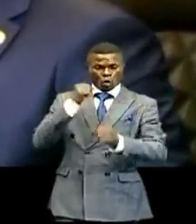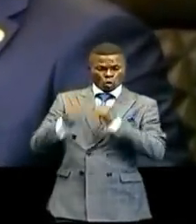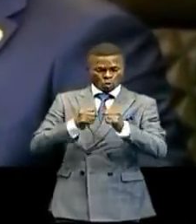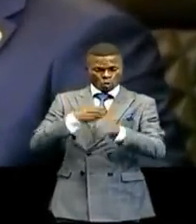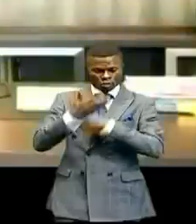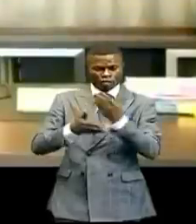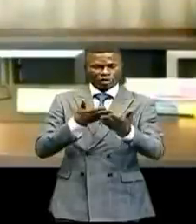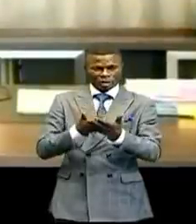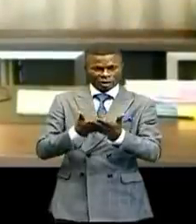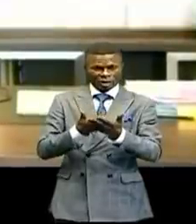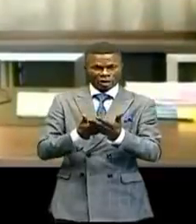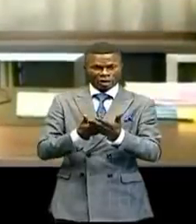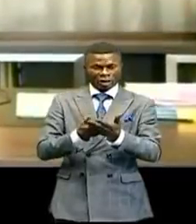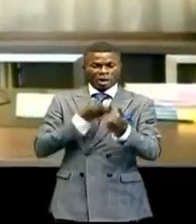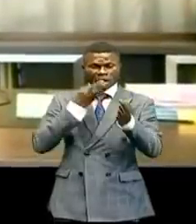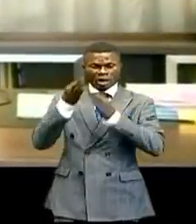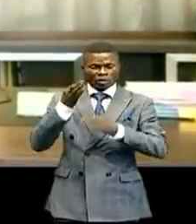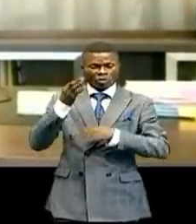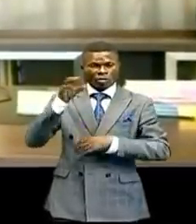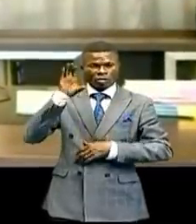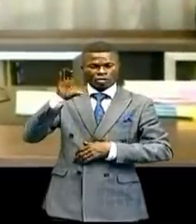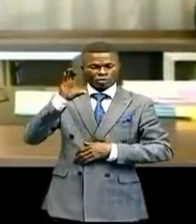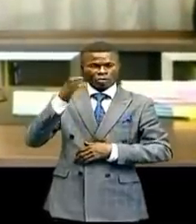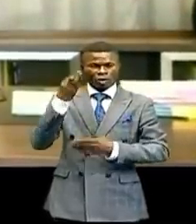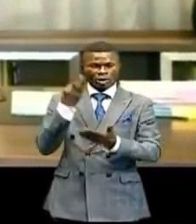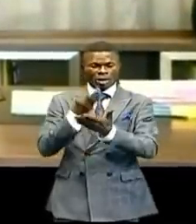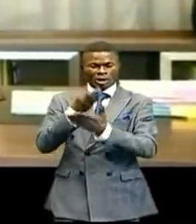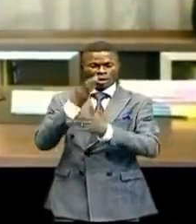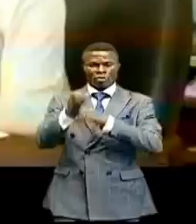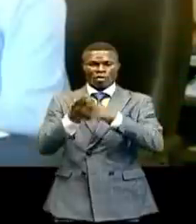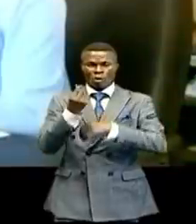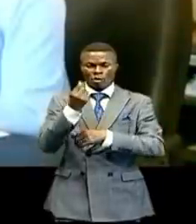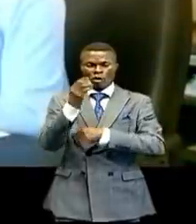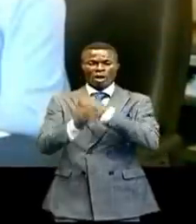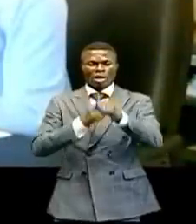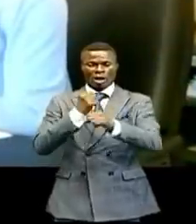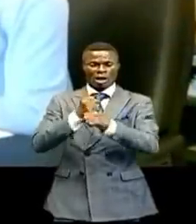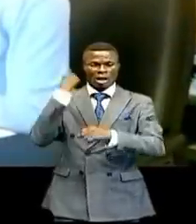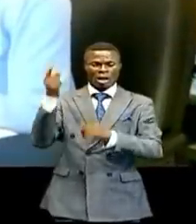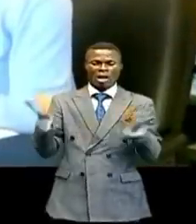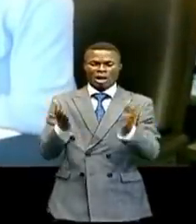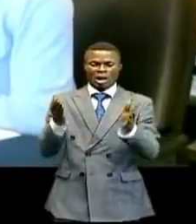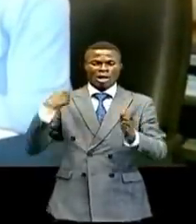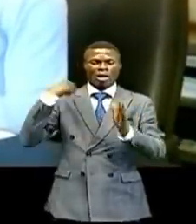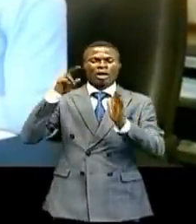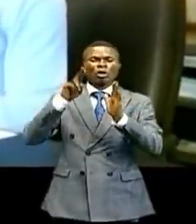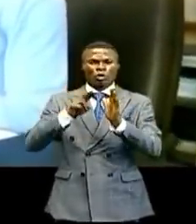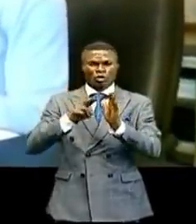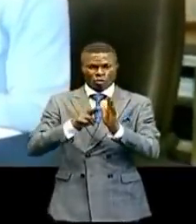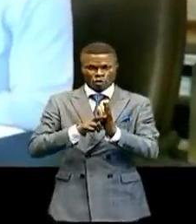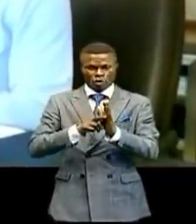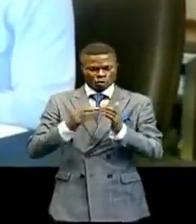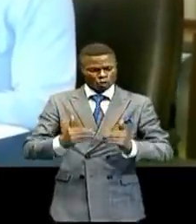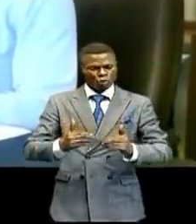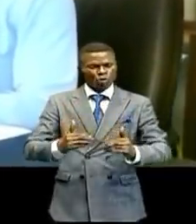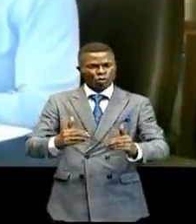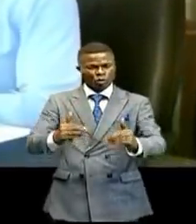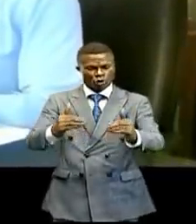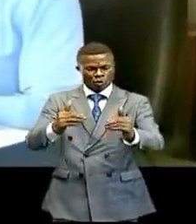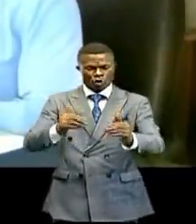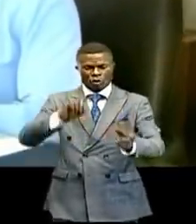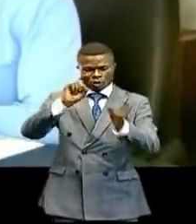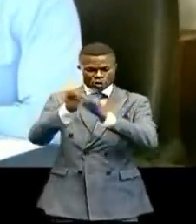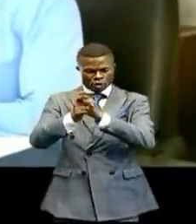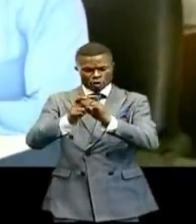déjà fournis, a-t-elle souligné, le Fonds monétaire international encourage le gouvernement à poursuivre les